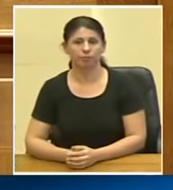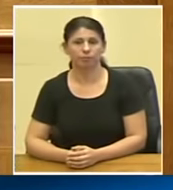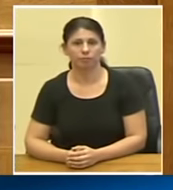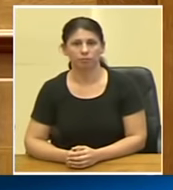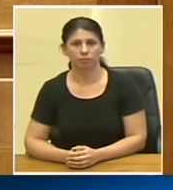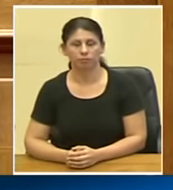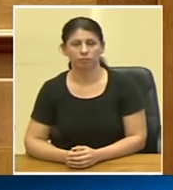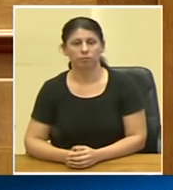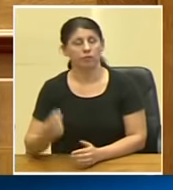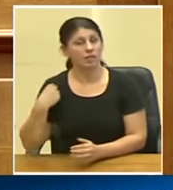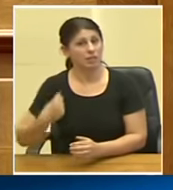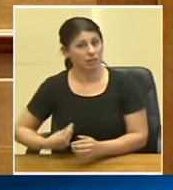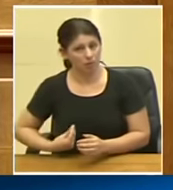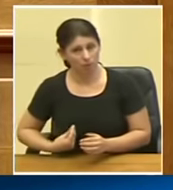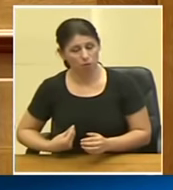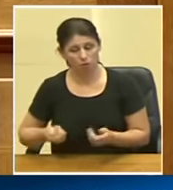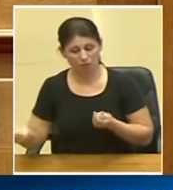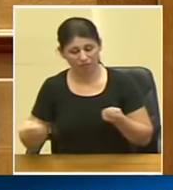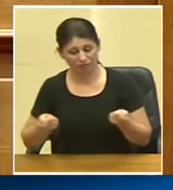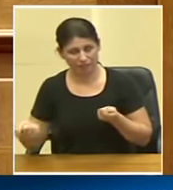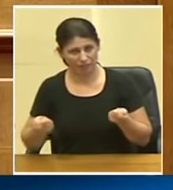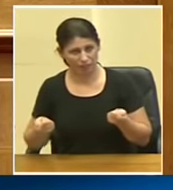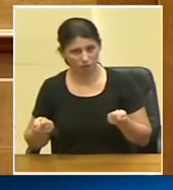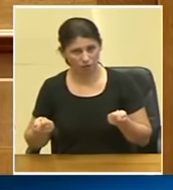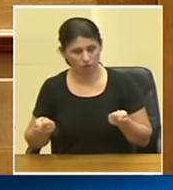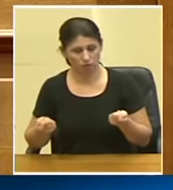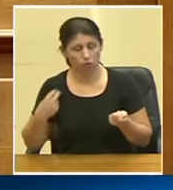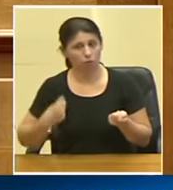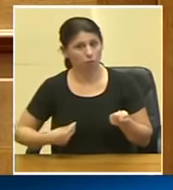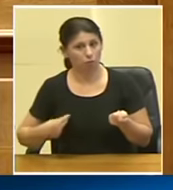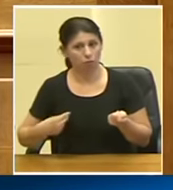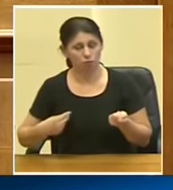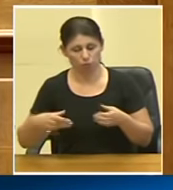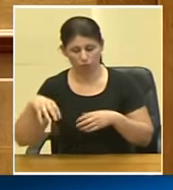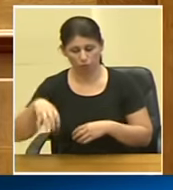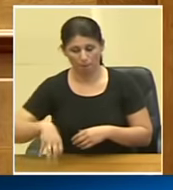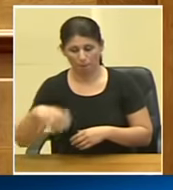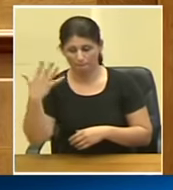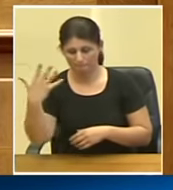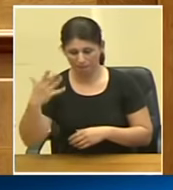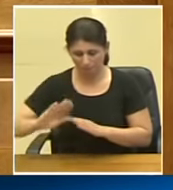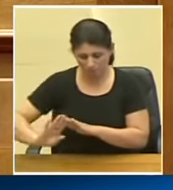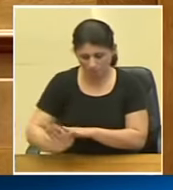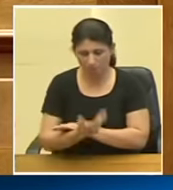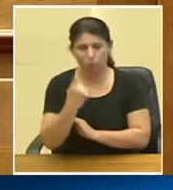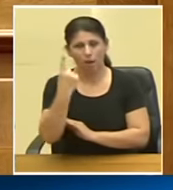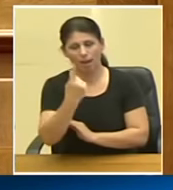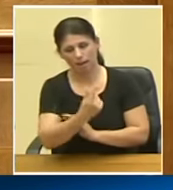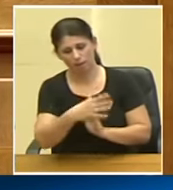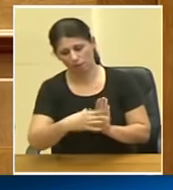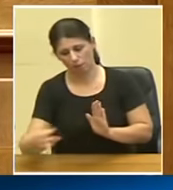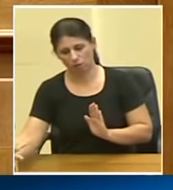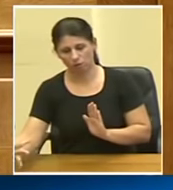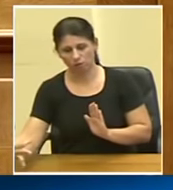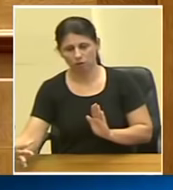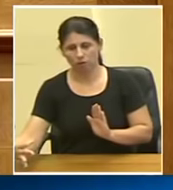στη δημόσια διοίκηση, στο δημόσιο τομέα 5 φεύγουν, ένας έρχεται. Και όλος ο δικός μας